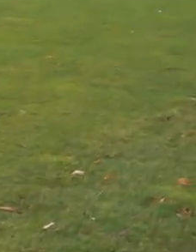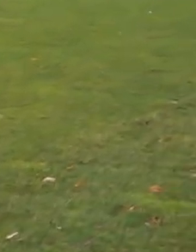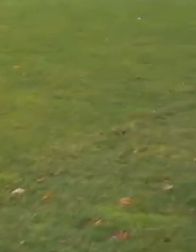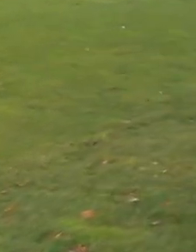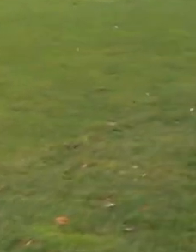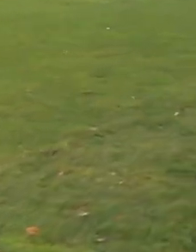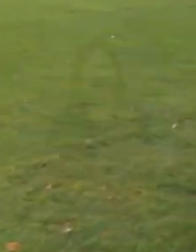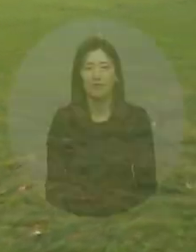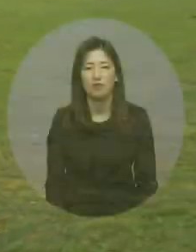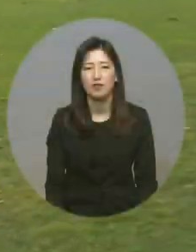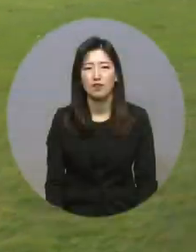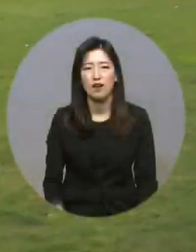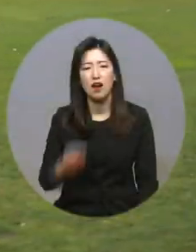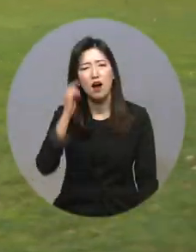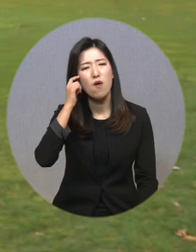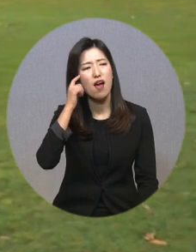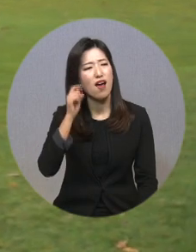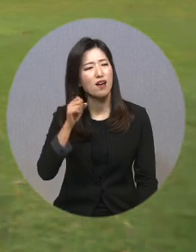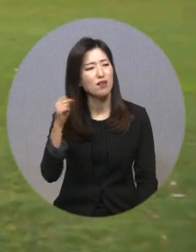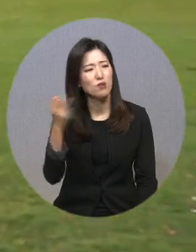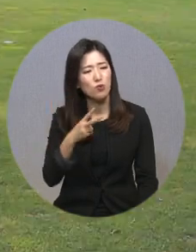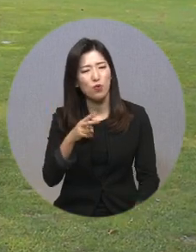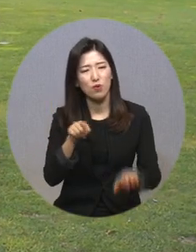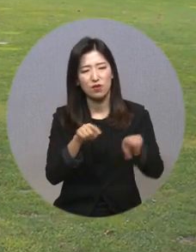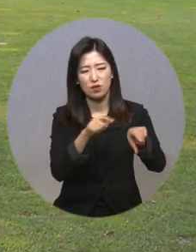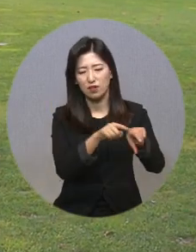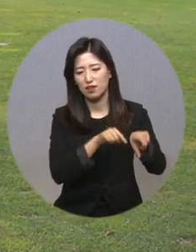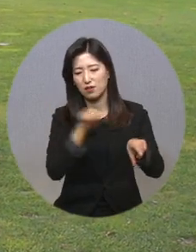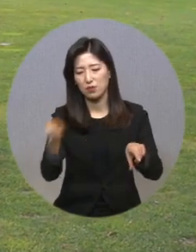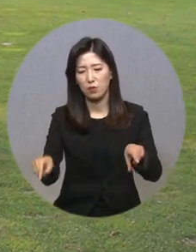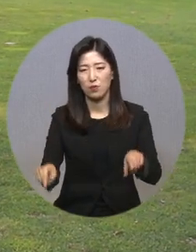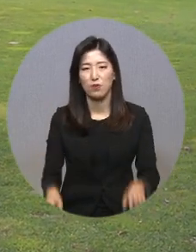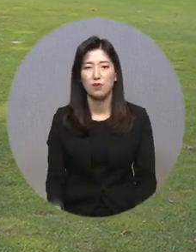휴 앵커 만에 에 좀 합니다